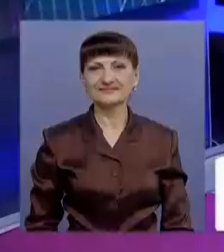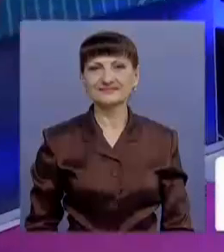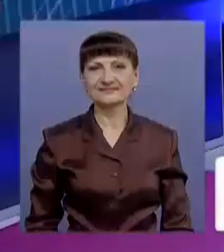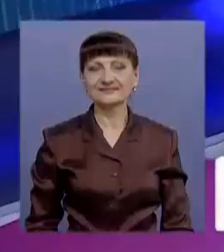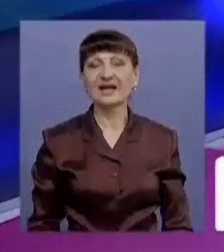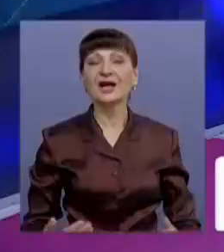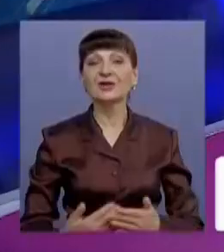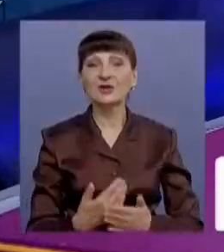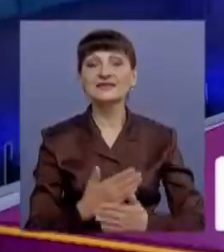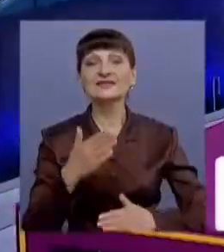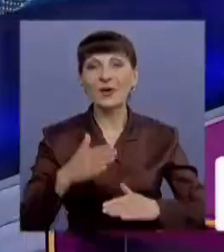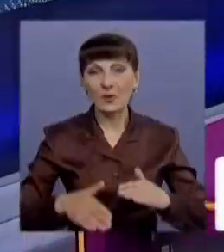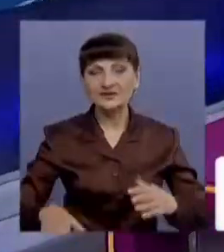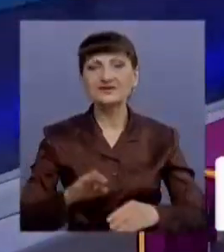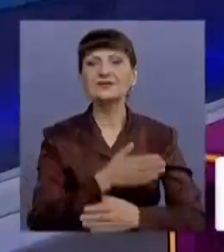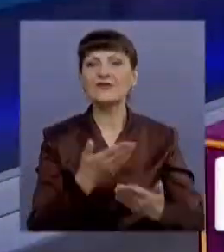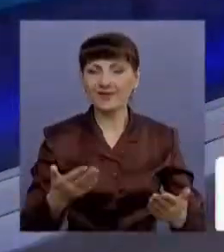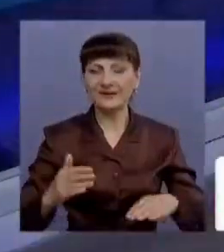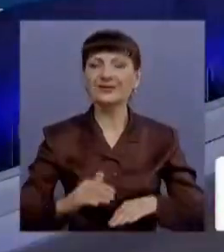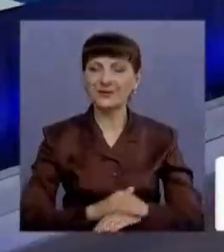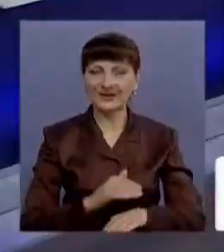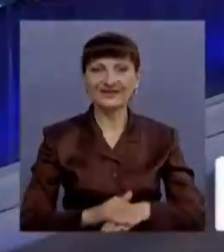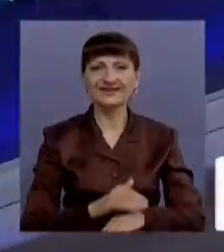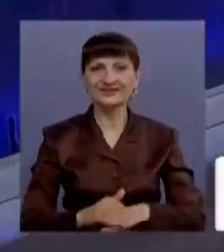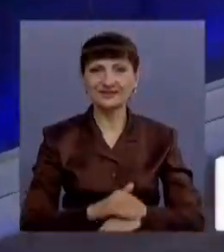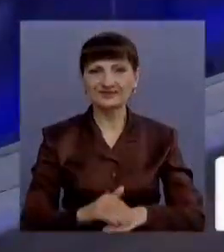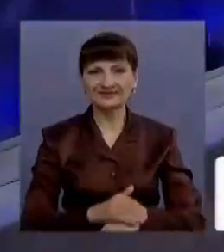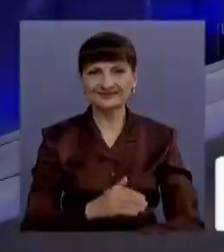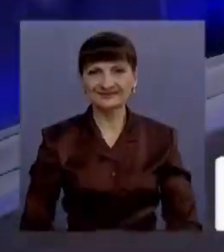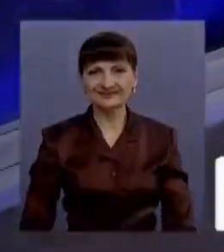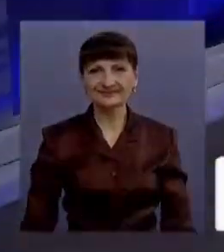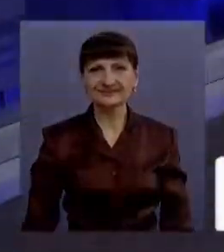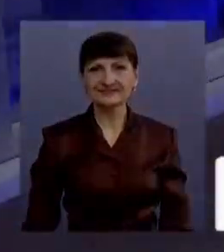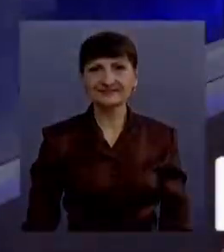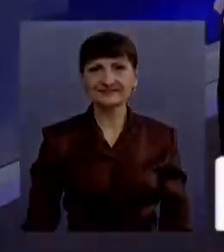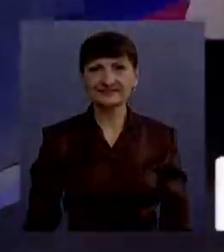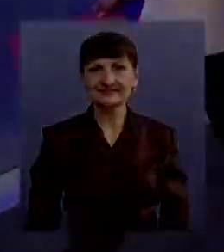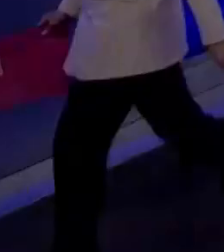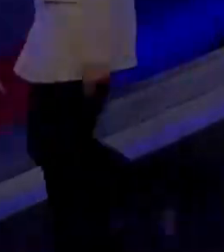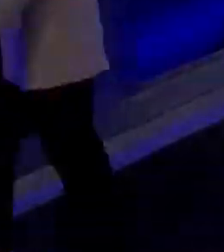Такими событиями запомнился сегодняшний день, а я прощаюсь с вами до завтра. Всего доброго!